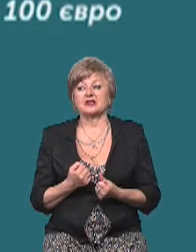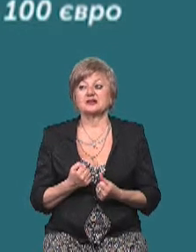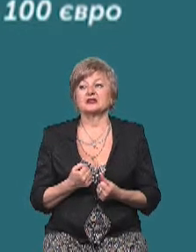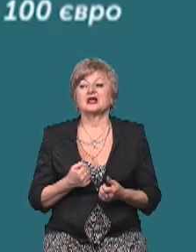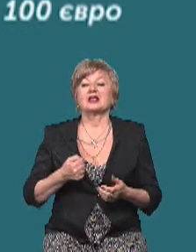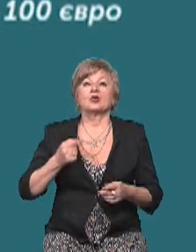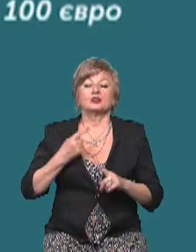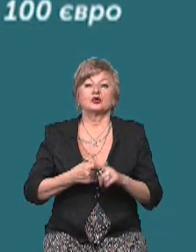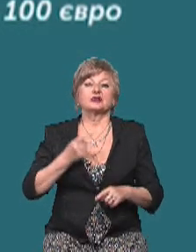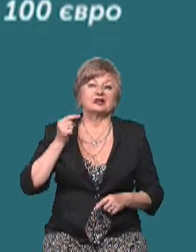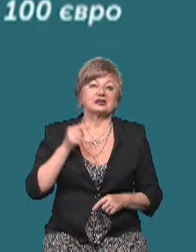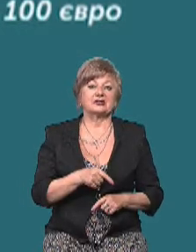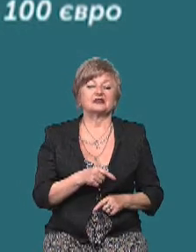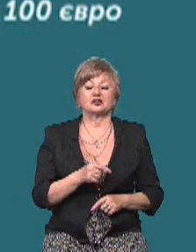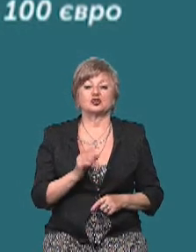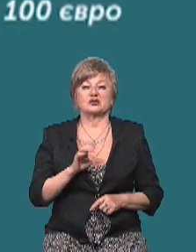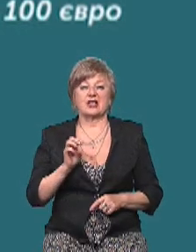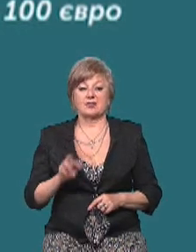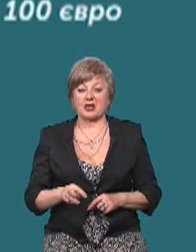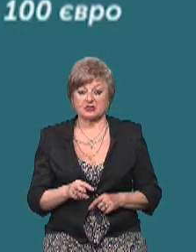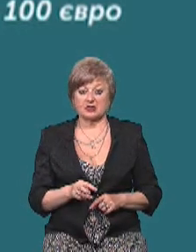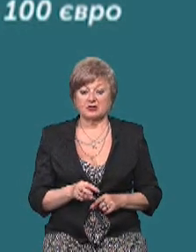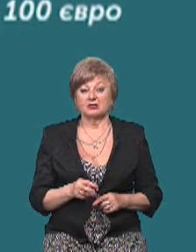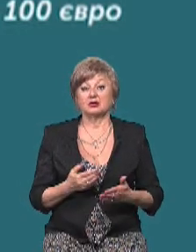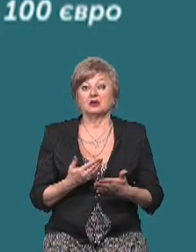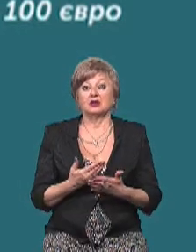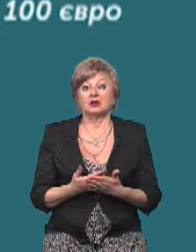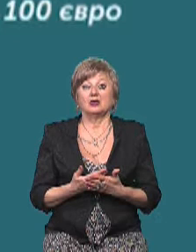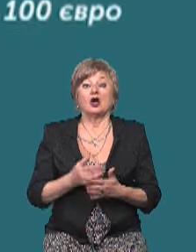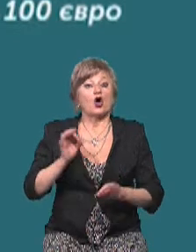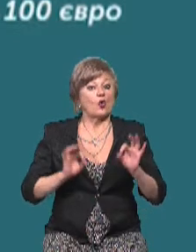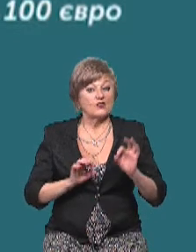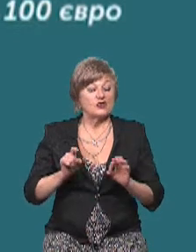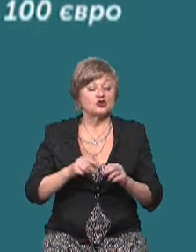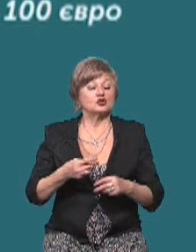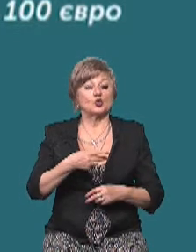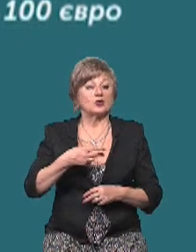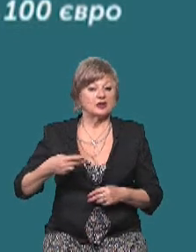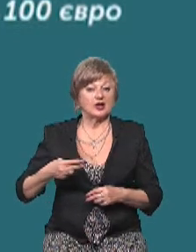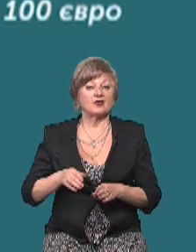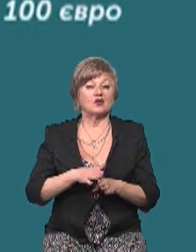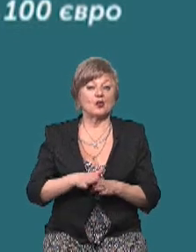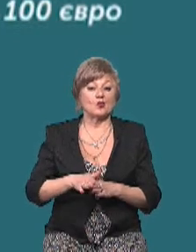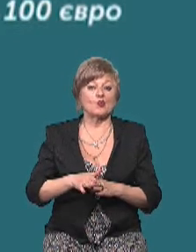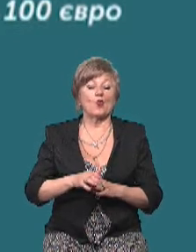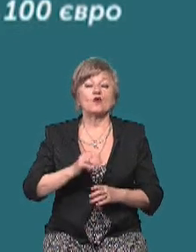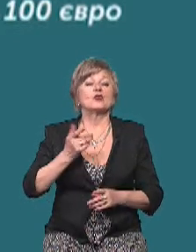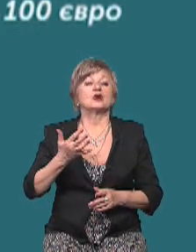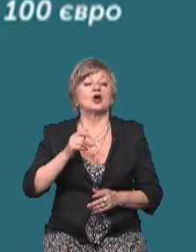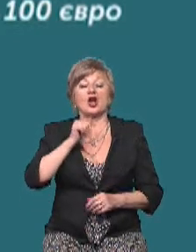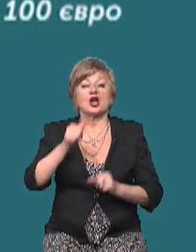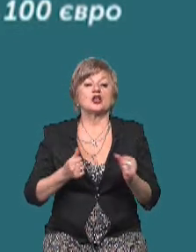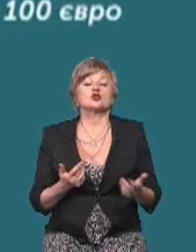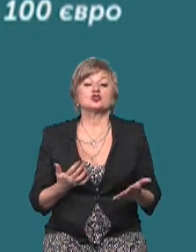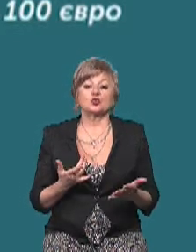на 1000 кубічних сантиметрів. А коефіцієнт віку – це коефіцієнт, що дорівнює кількості повних календарних років з року, наступного